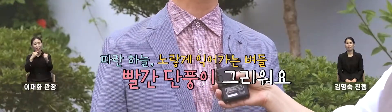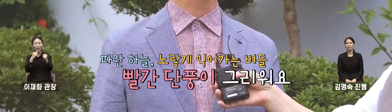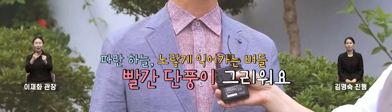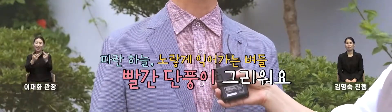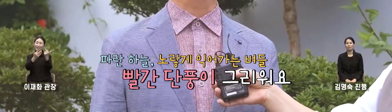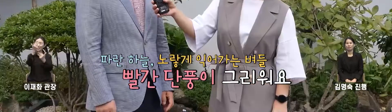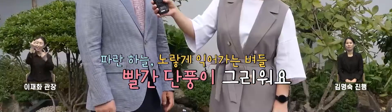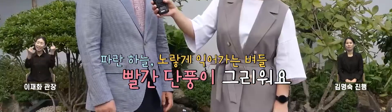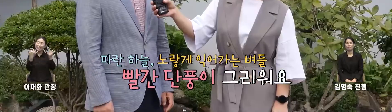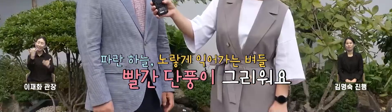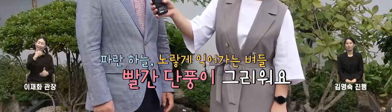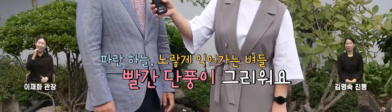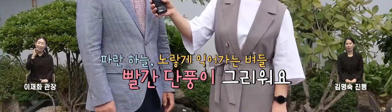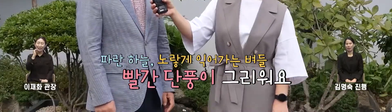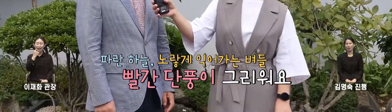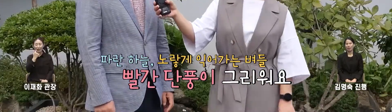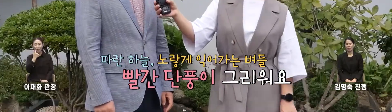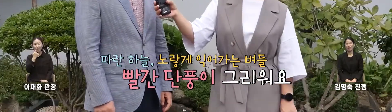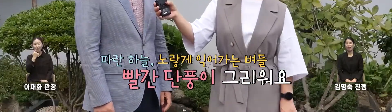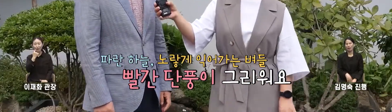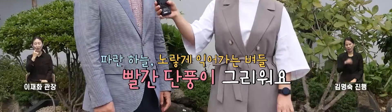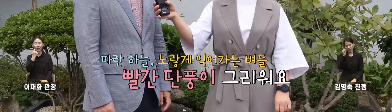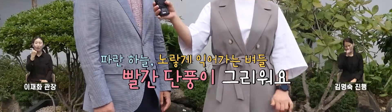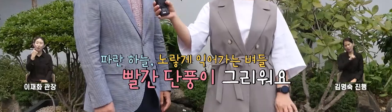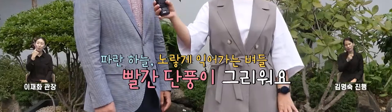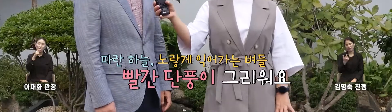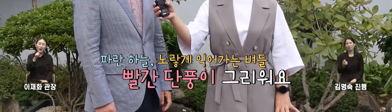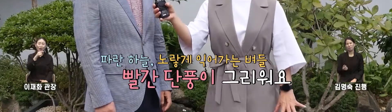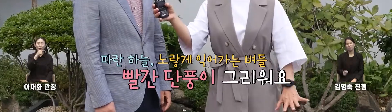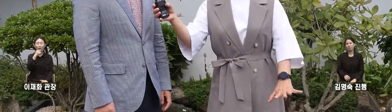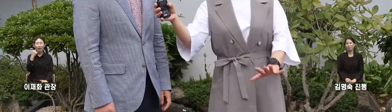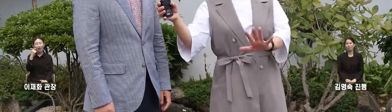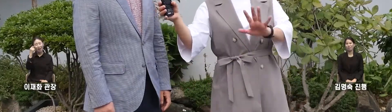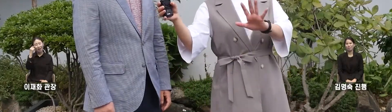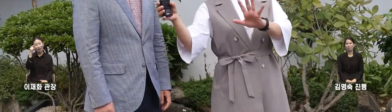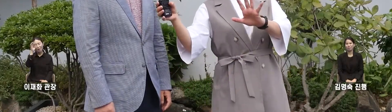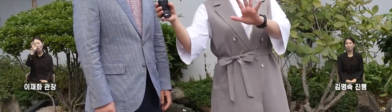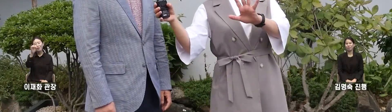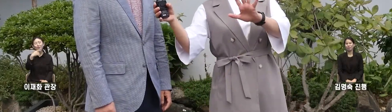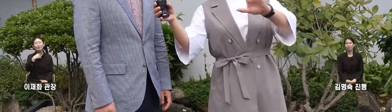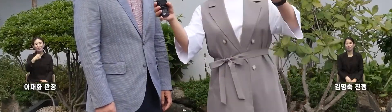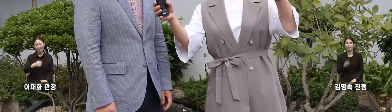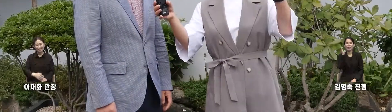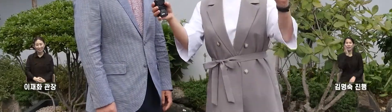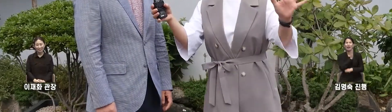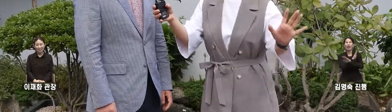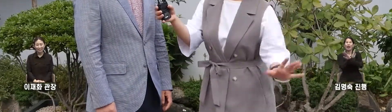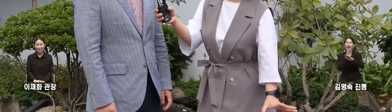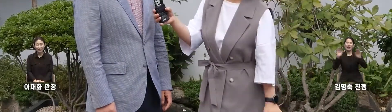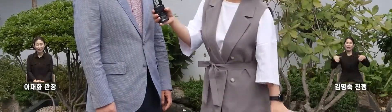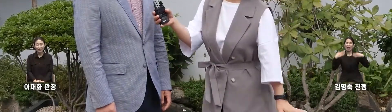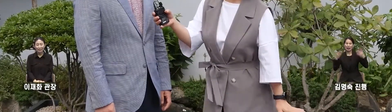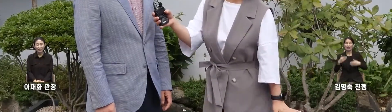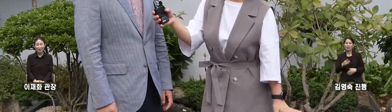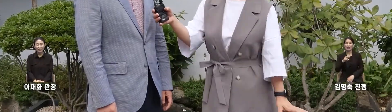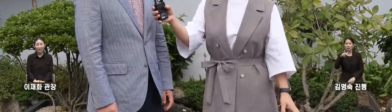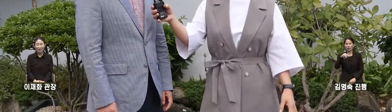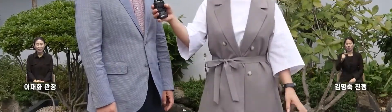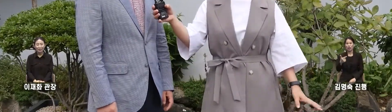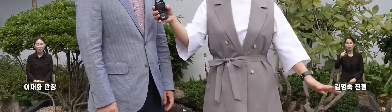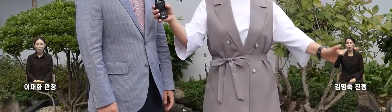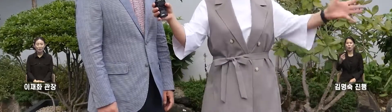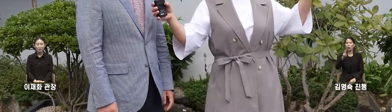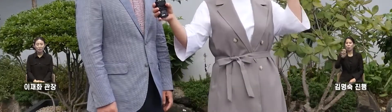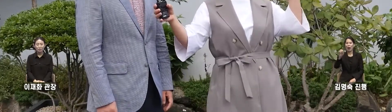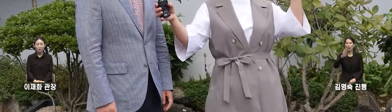것들이 늘 그립죠. 예. 그렇군요. 자, 가을은 천고마비의 계절이라고